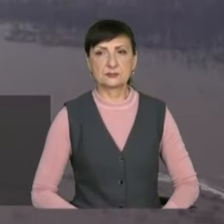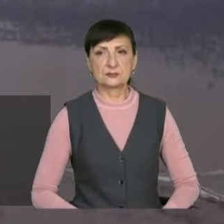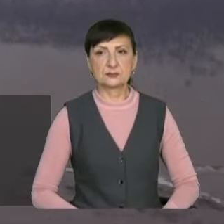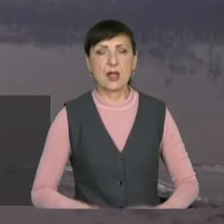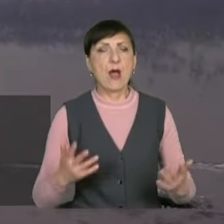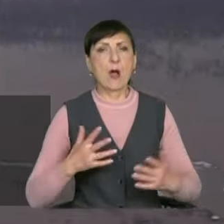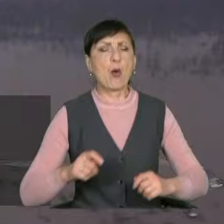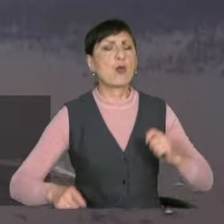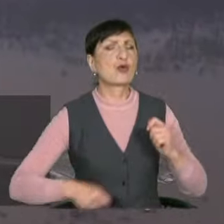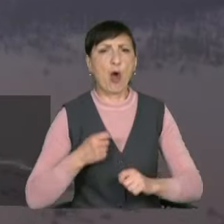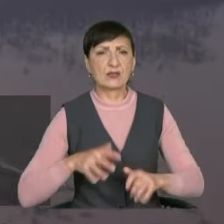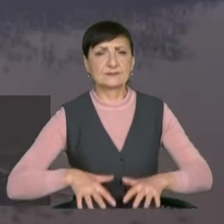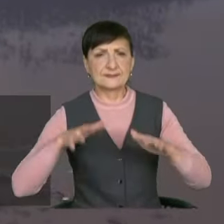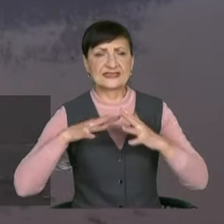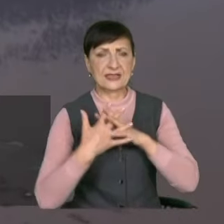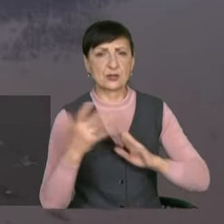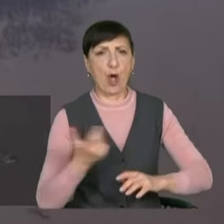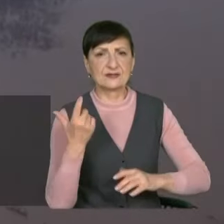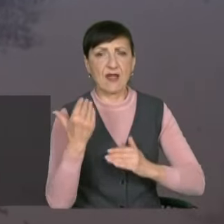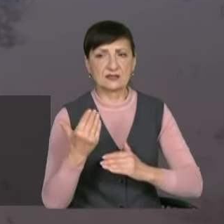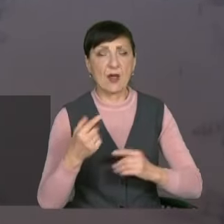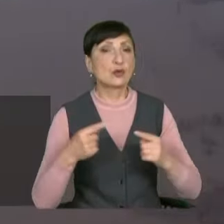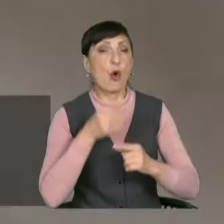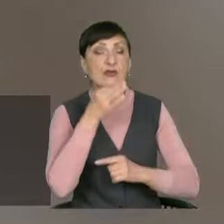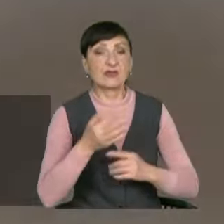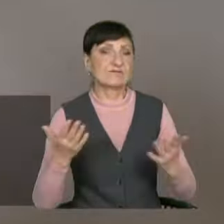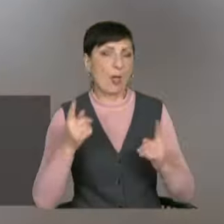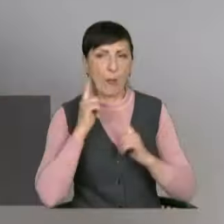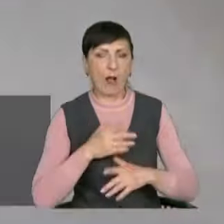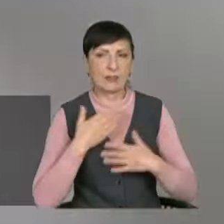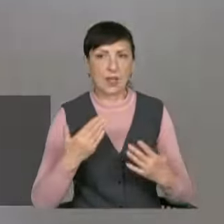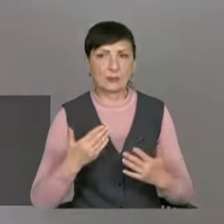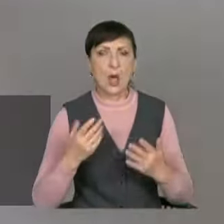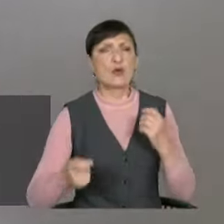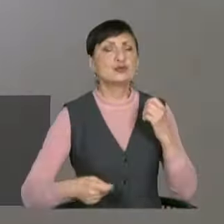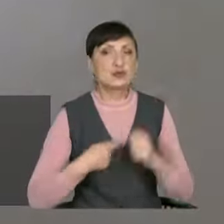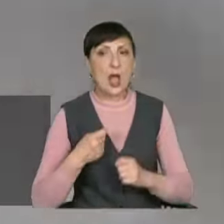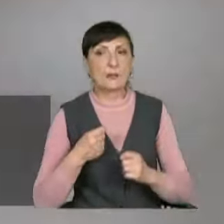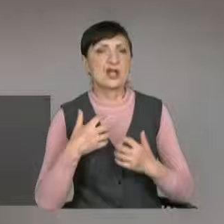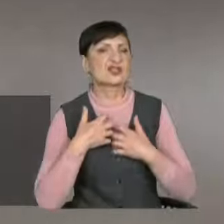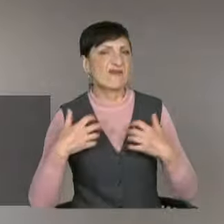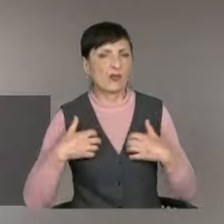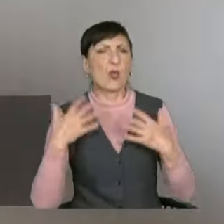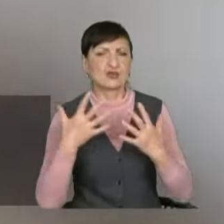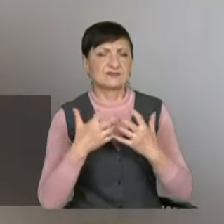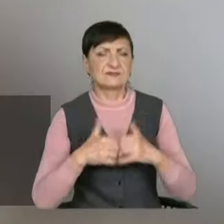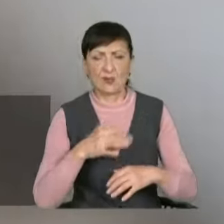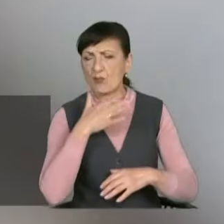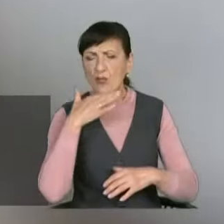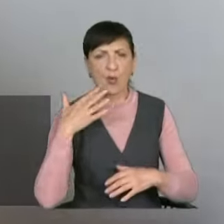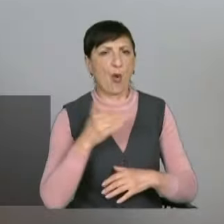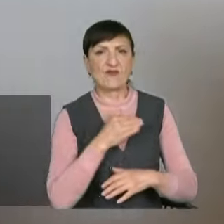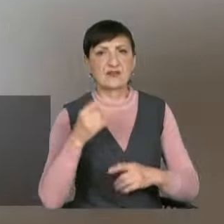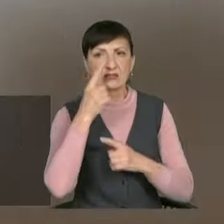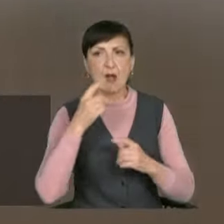Какой урон паводок нанес сельскому хозяйству? Точного ответа на этот вопрос пока нет. Если ущерб, нанесенный животноводом, уже подсчитан, по официальным